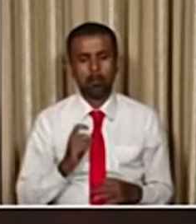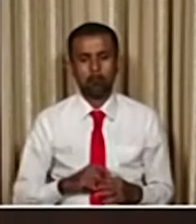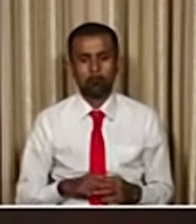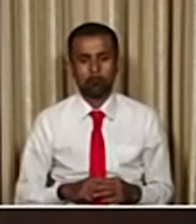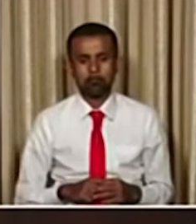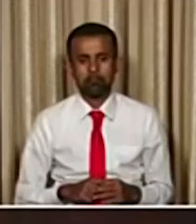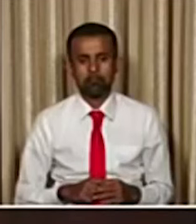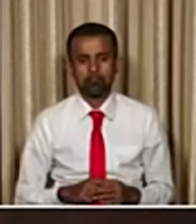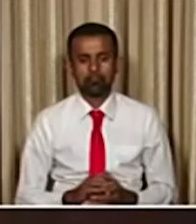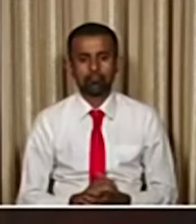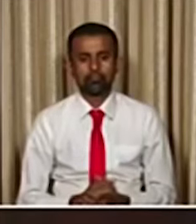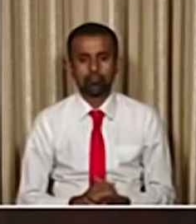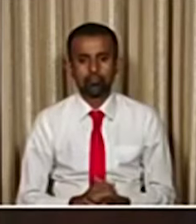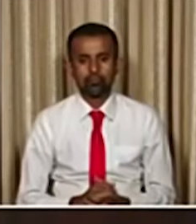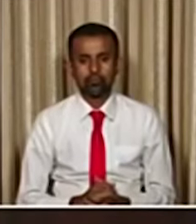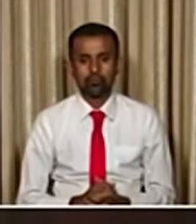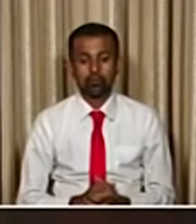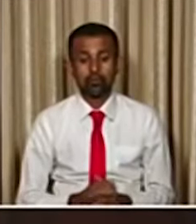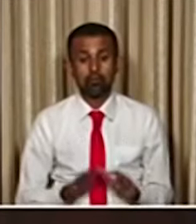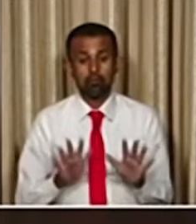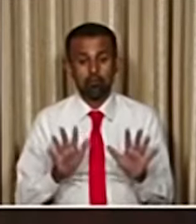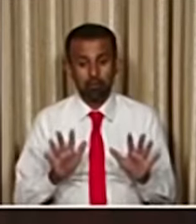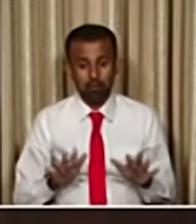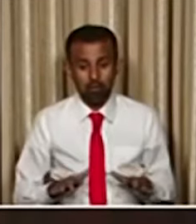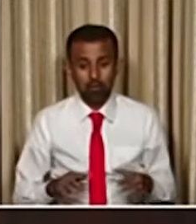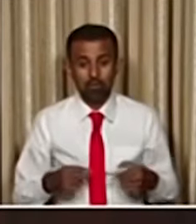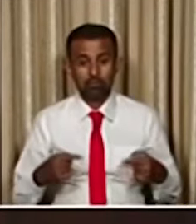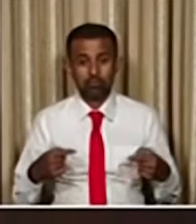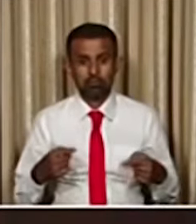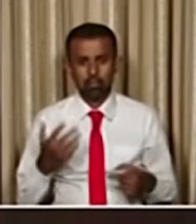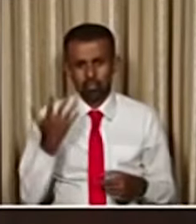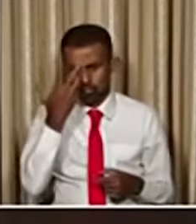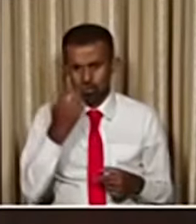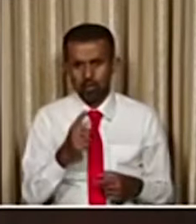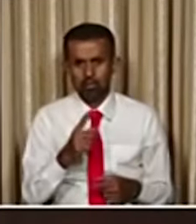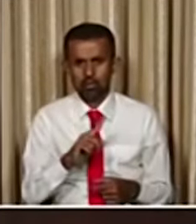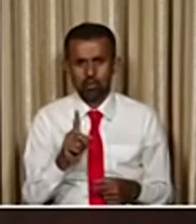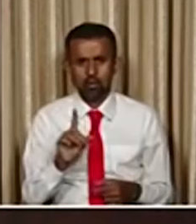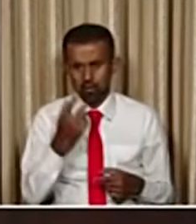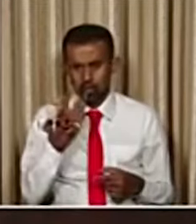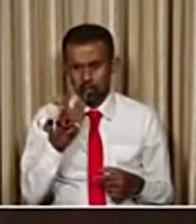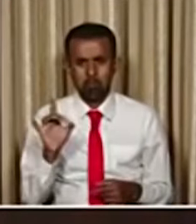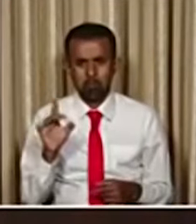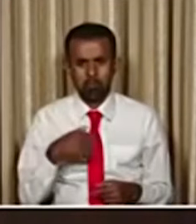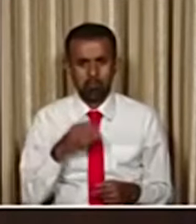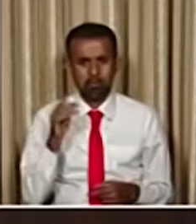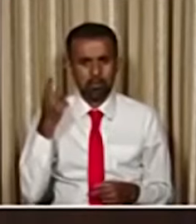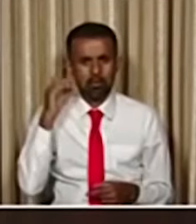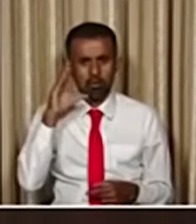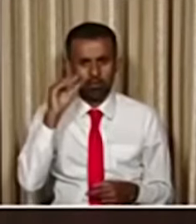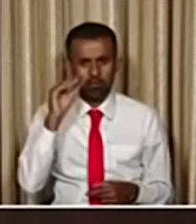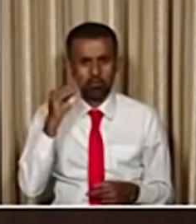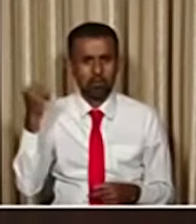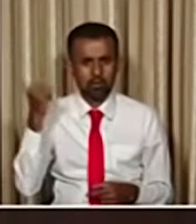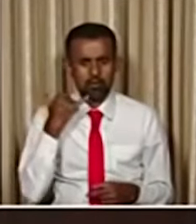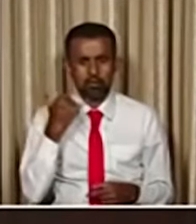තියෙන්නේ දැන් මේ අන්තිම සටන දැන් තව දවස් 10කින් 15කින් අපිට දැන්ට ආරංචිද. ඊයේ රාත්‍රියේත් මට ඒ අය